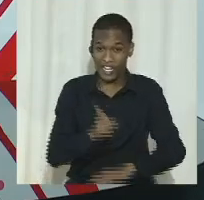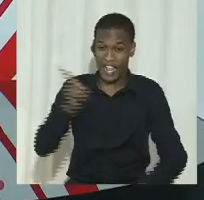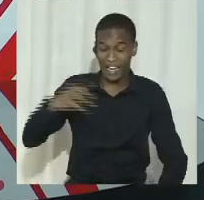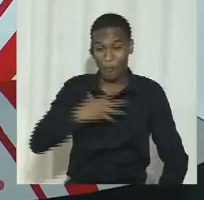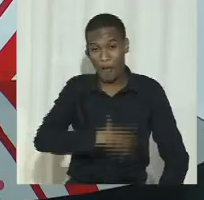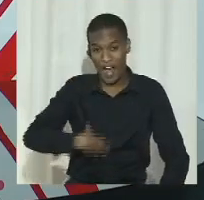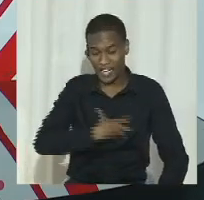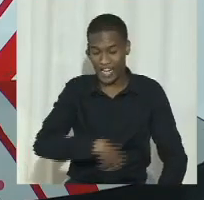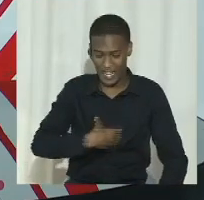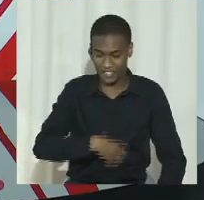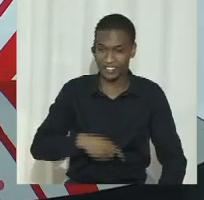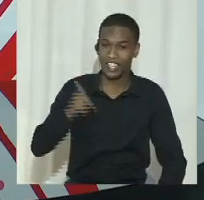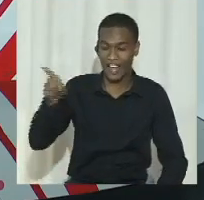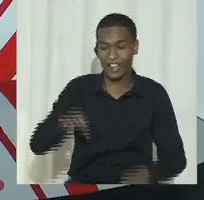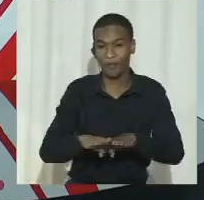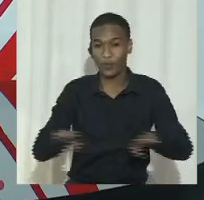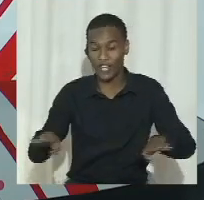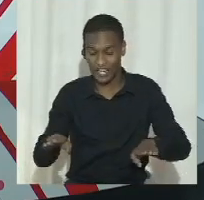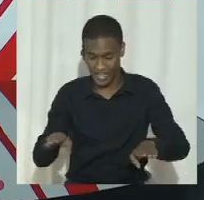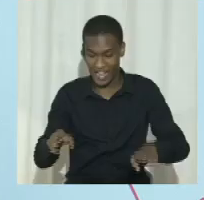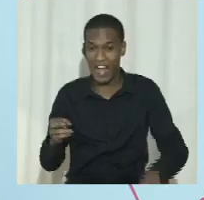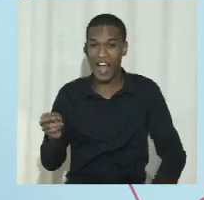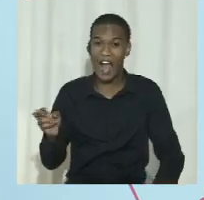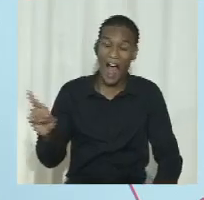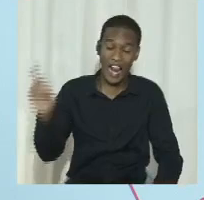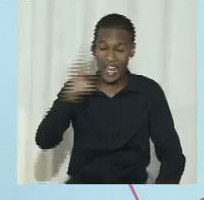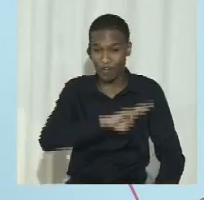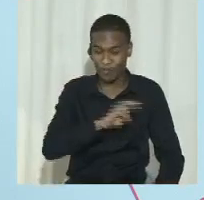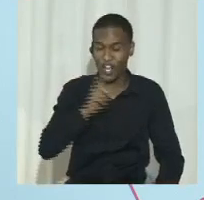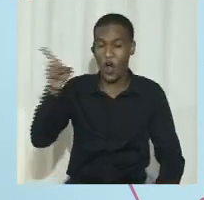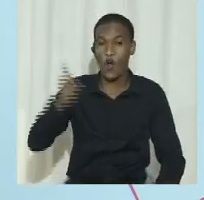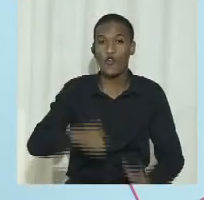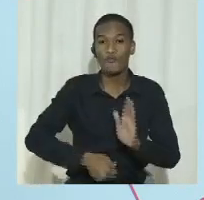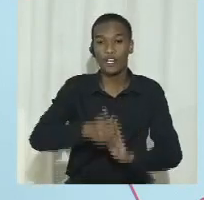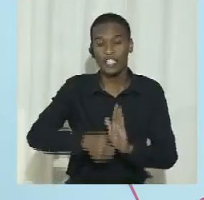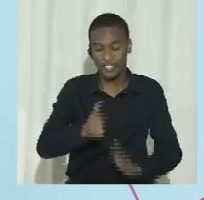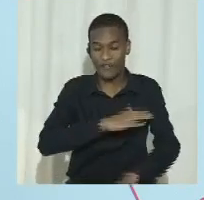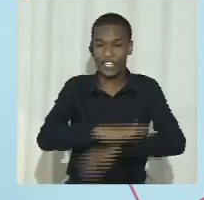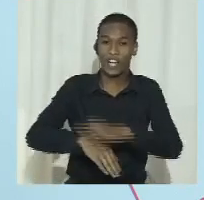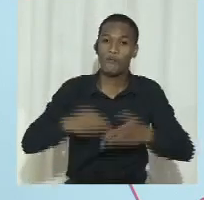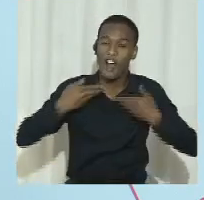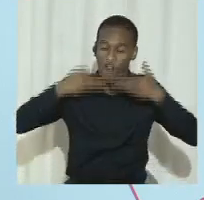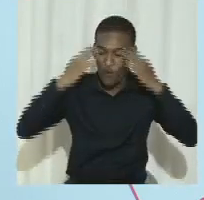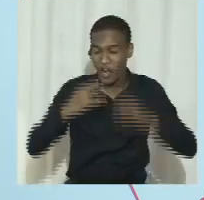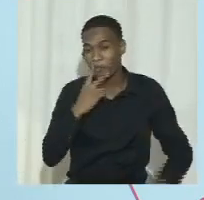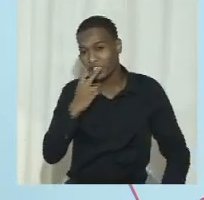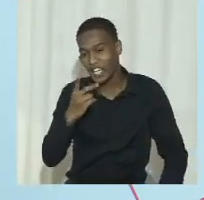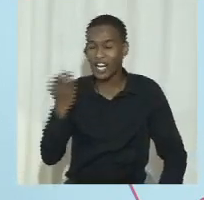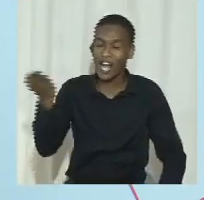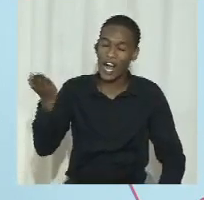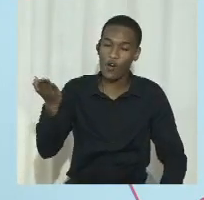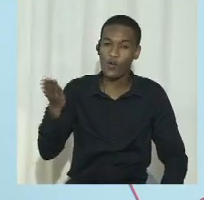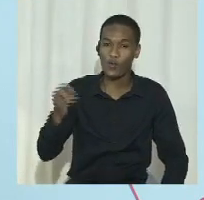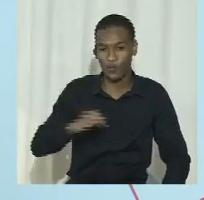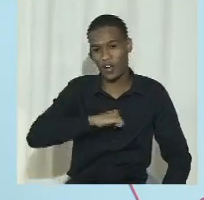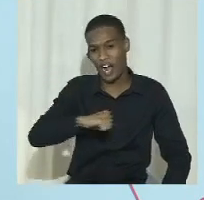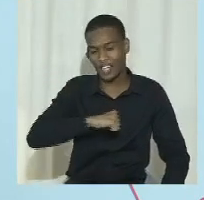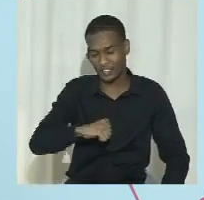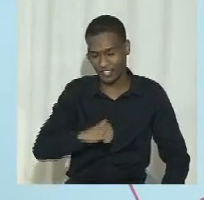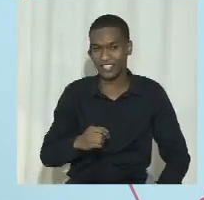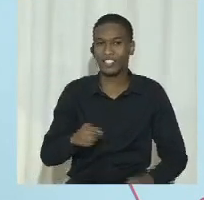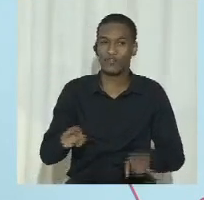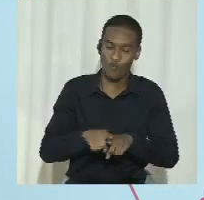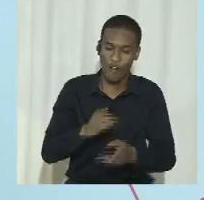de traitement COVID-19 eny Larobia io marainy io ny ministry ny fahasalamam-bahoaka nijery ny fomba fiasa sy ny fanatanterana